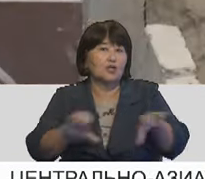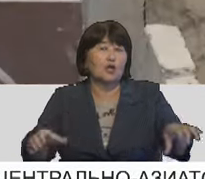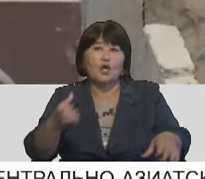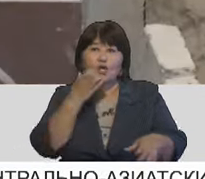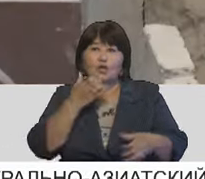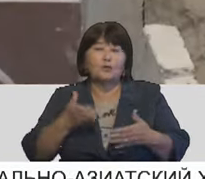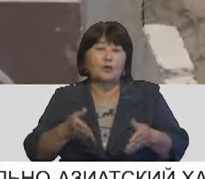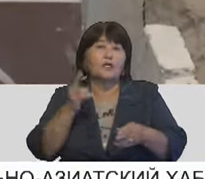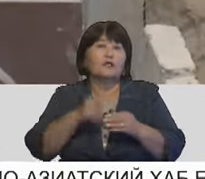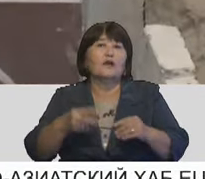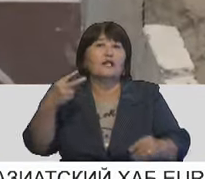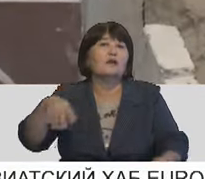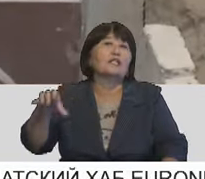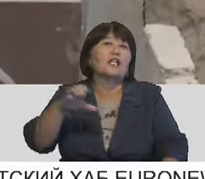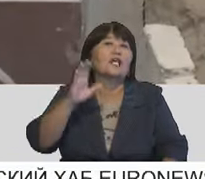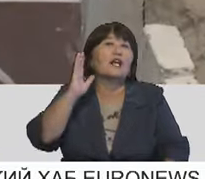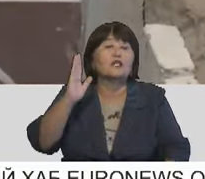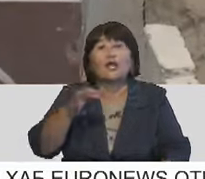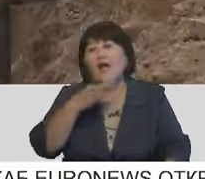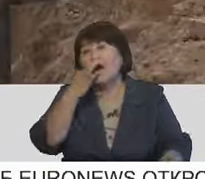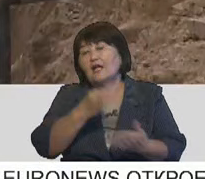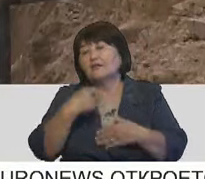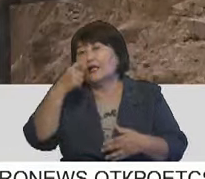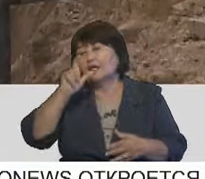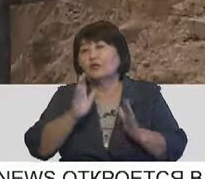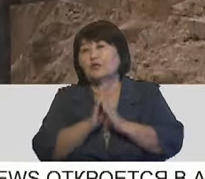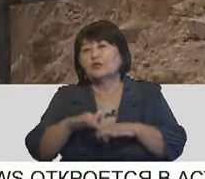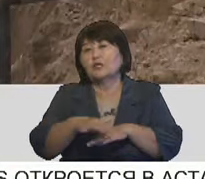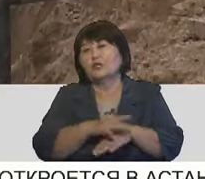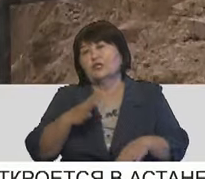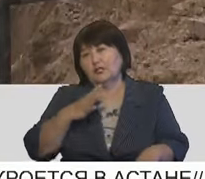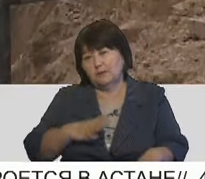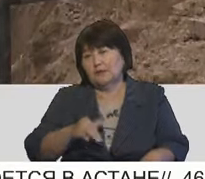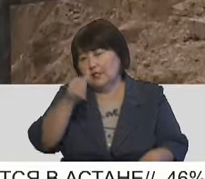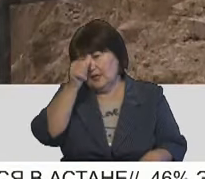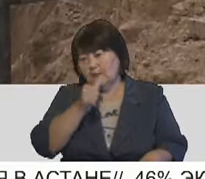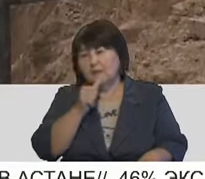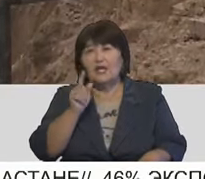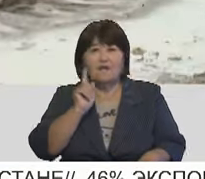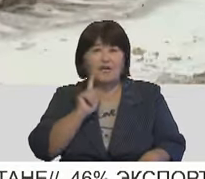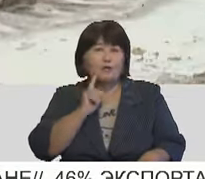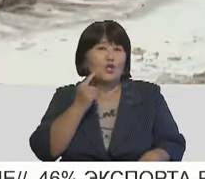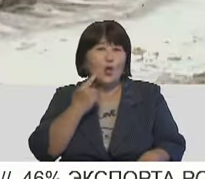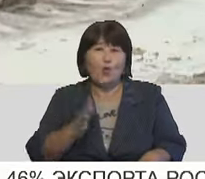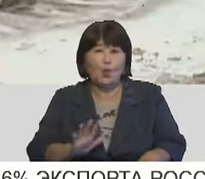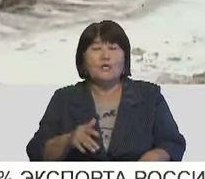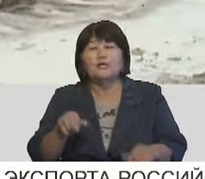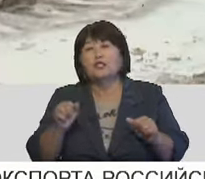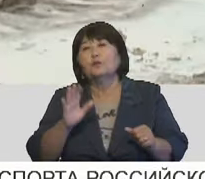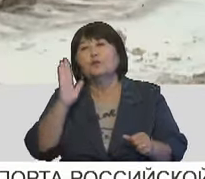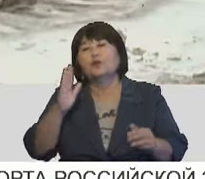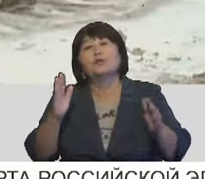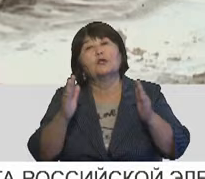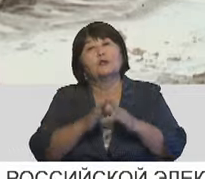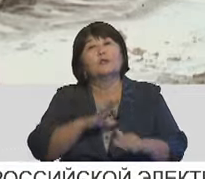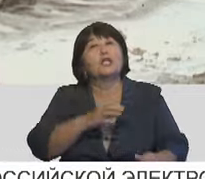будут завершены к 20 сентября. Ответственные лица просят населения потерпеть месяц временное неудобство, чтобы зимой в домах было